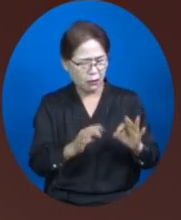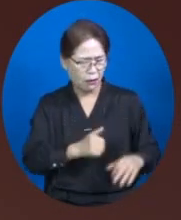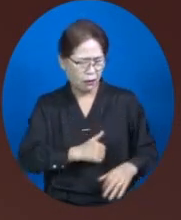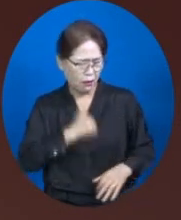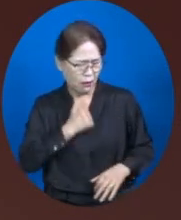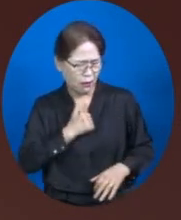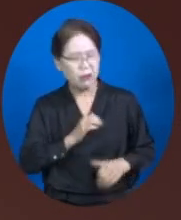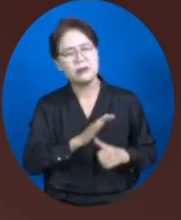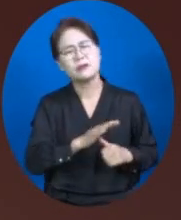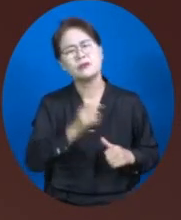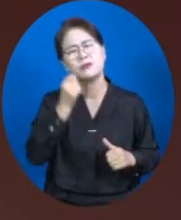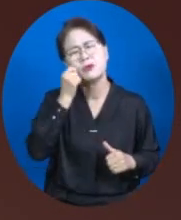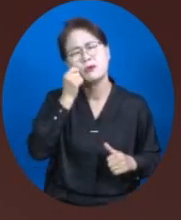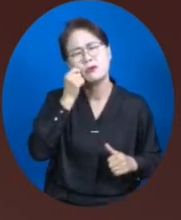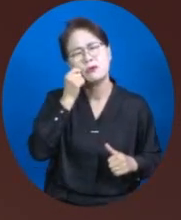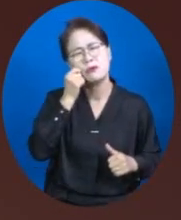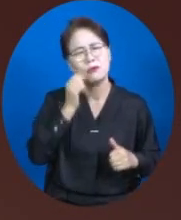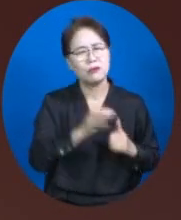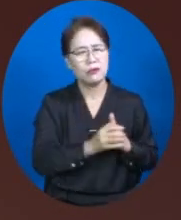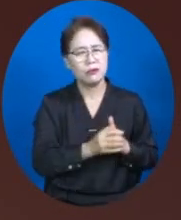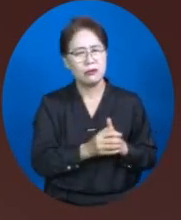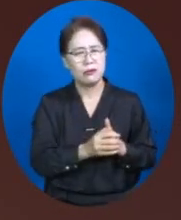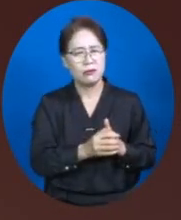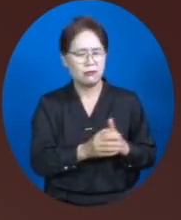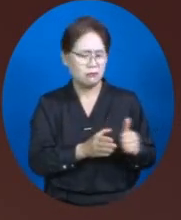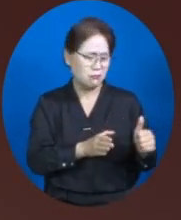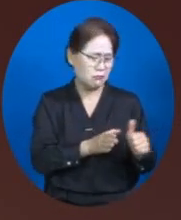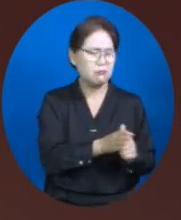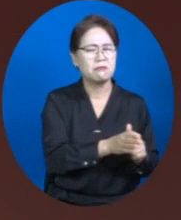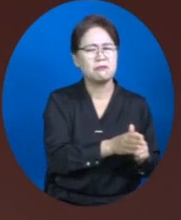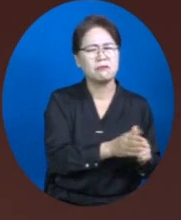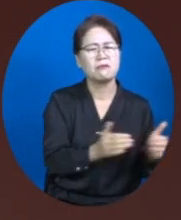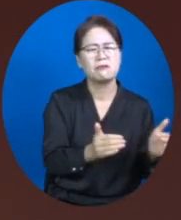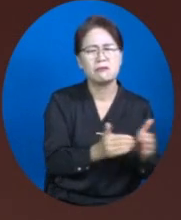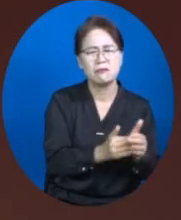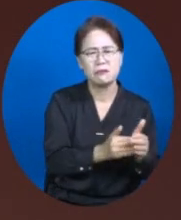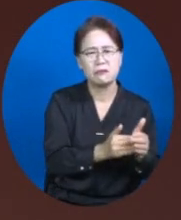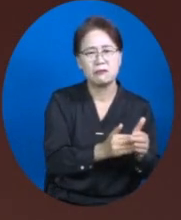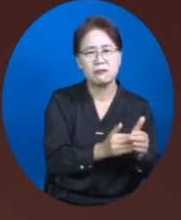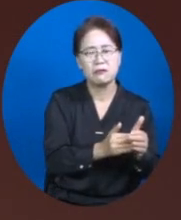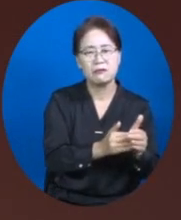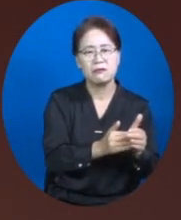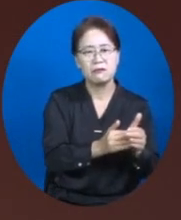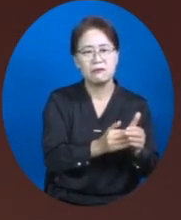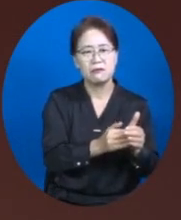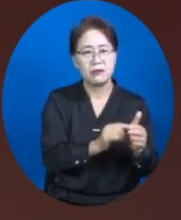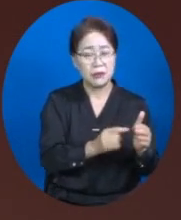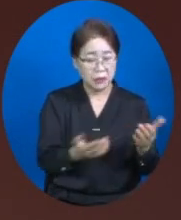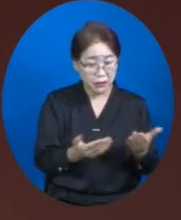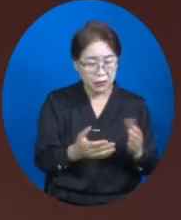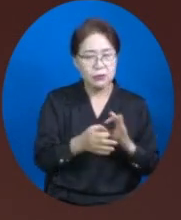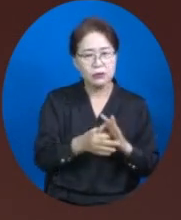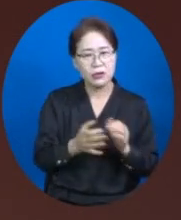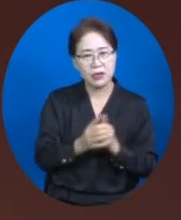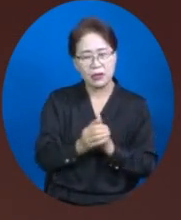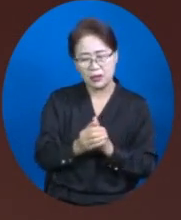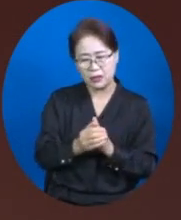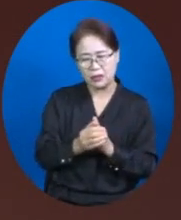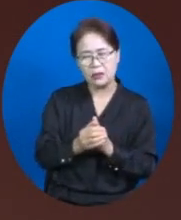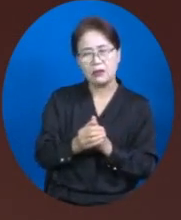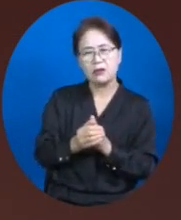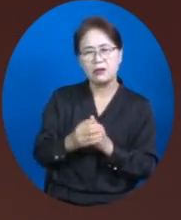못해서 그만 애굽 사람을 죽이고 말았습니다 그런데이 일로 인해서 미디안